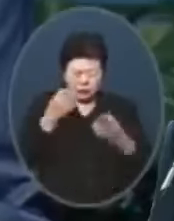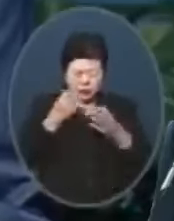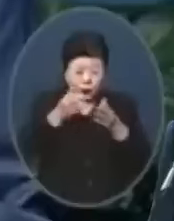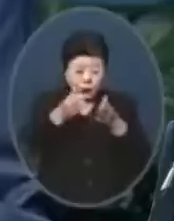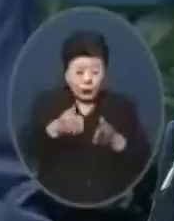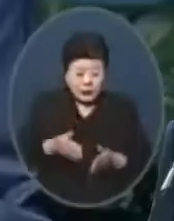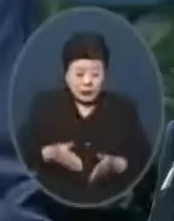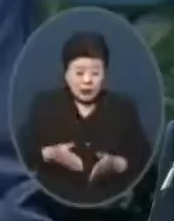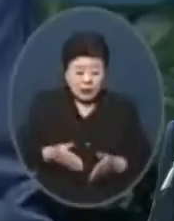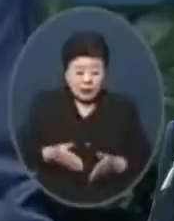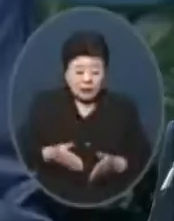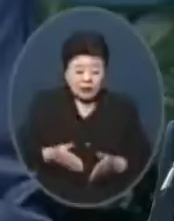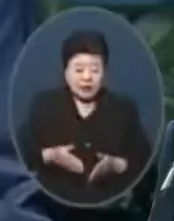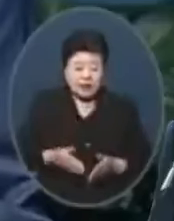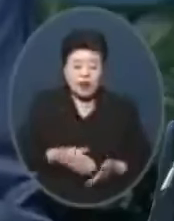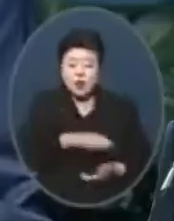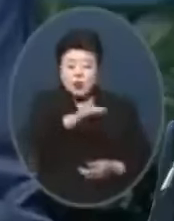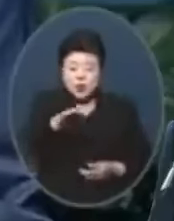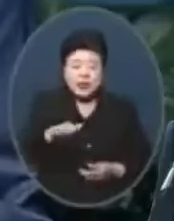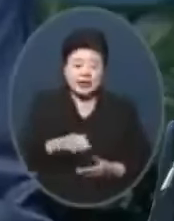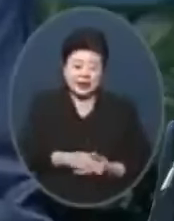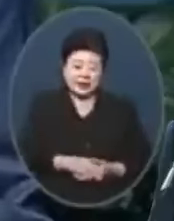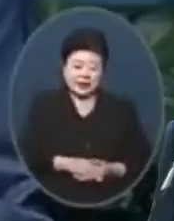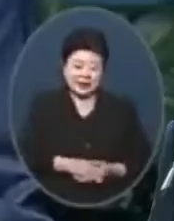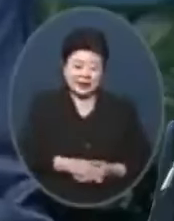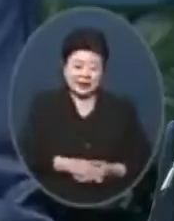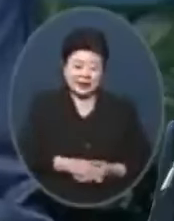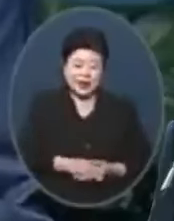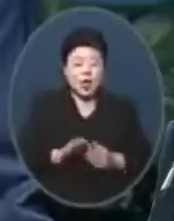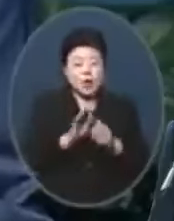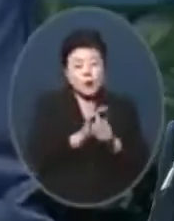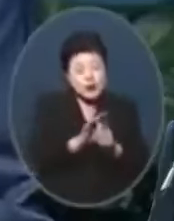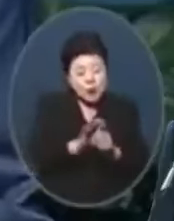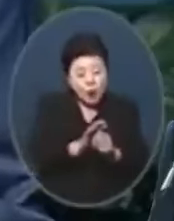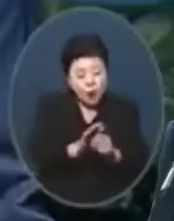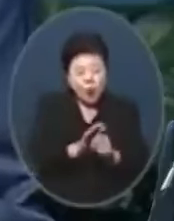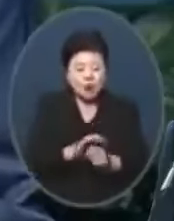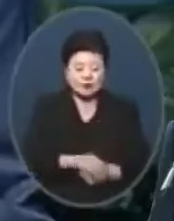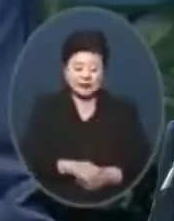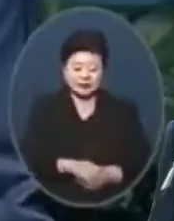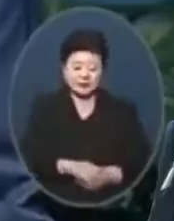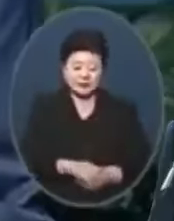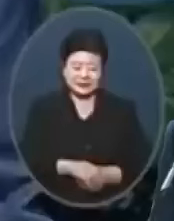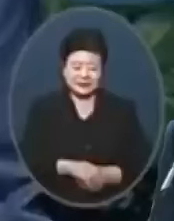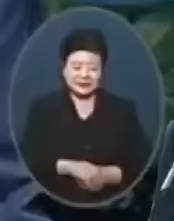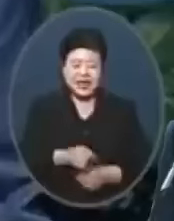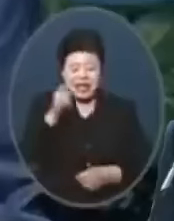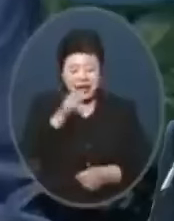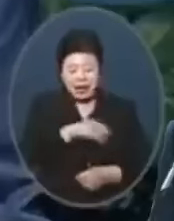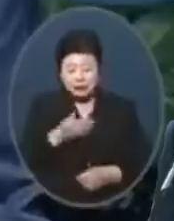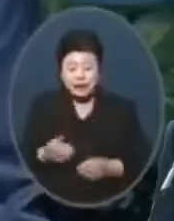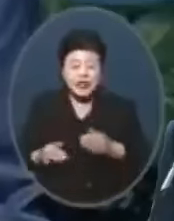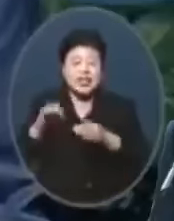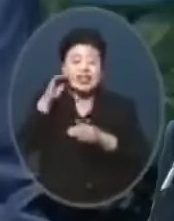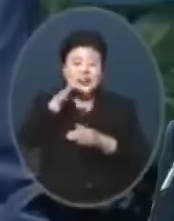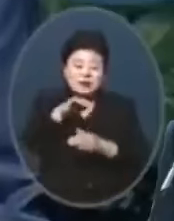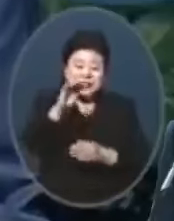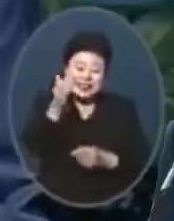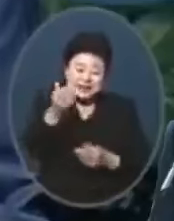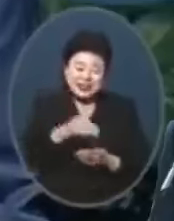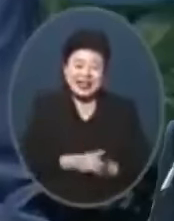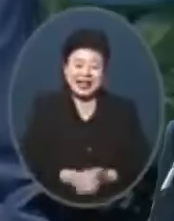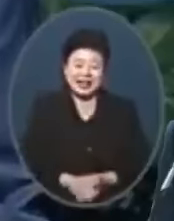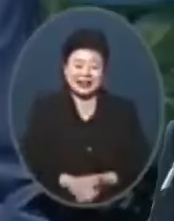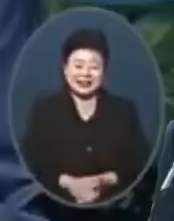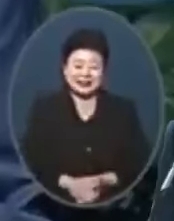통해서 우리에게 위로의 강물이 넘쳐 흐르는 것입니다.